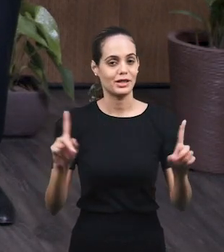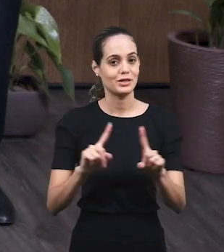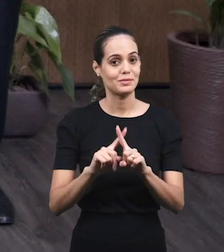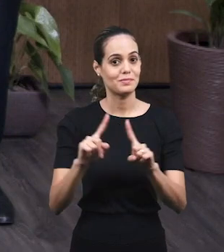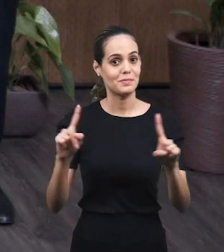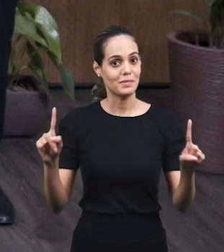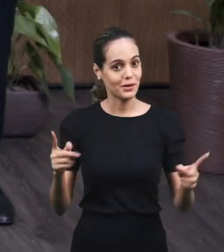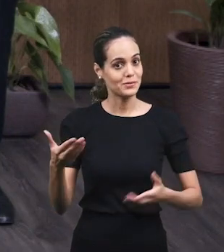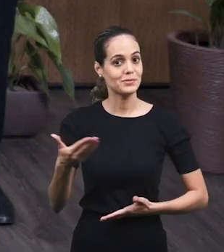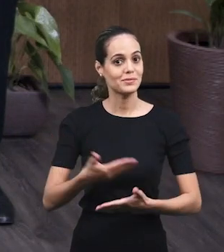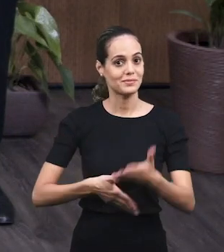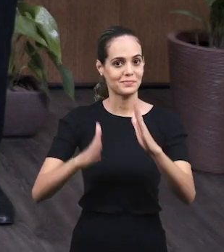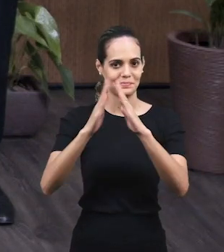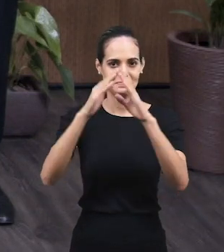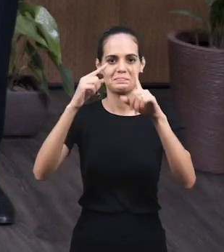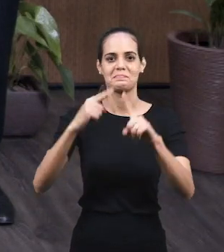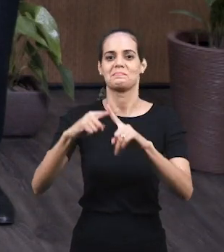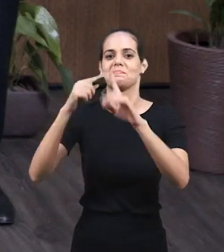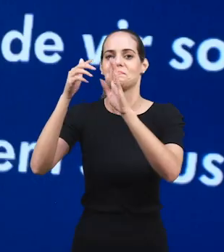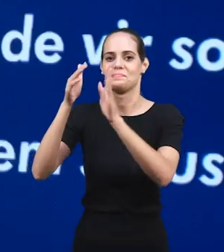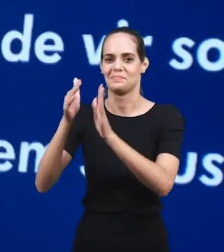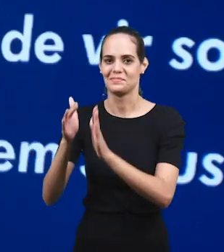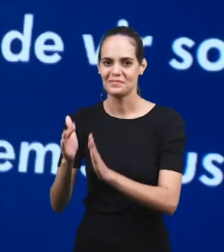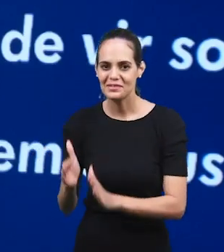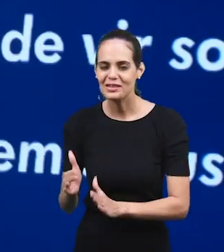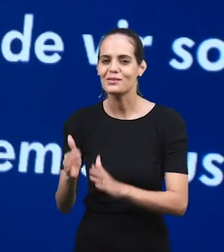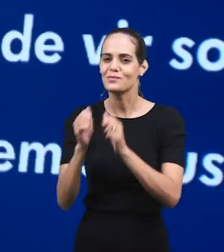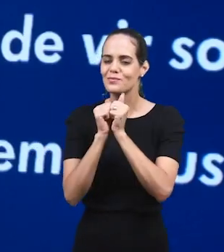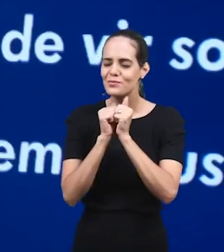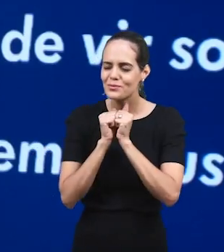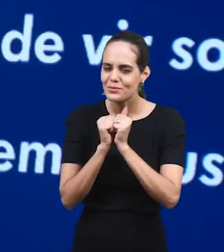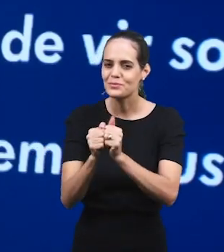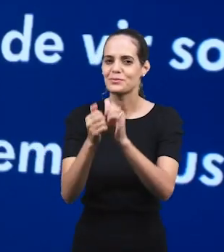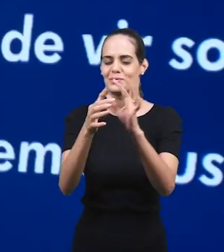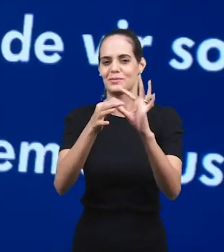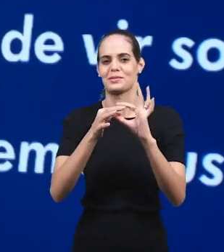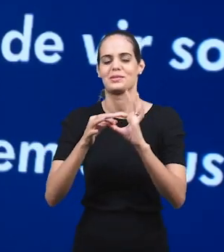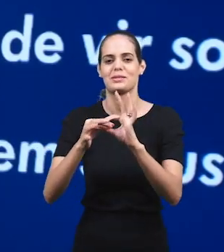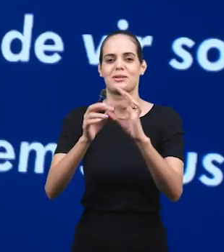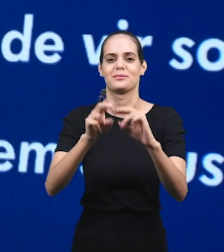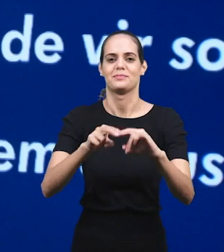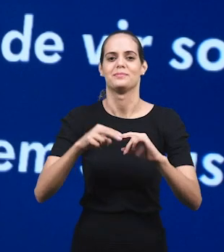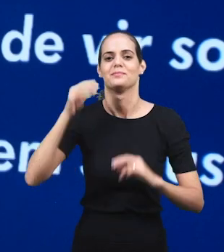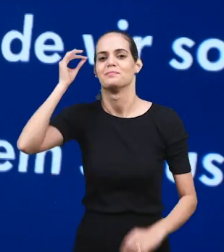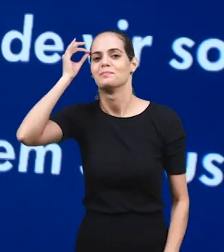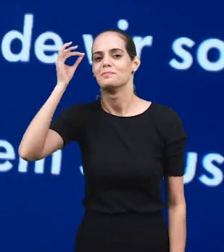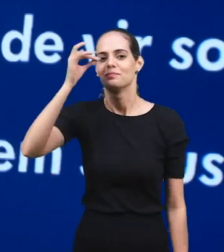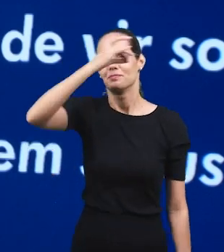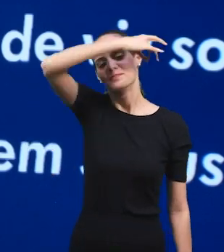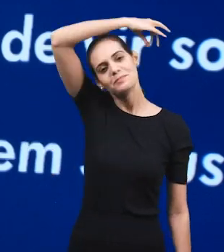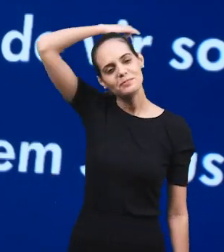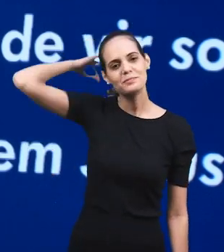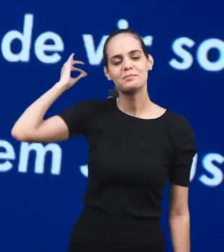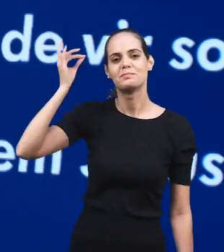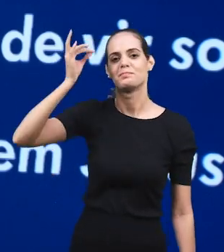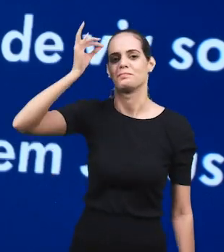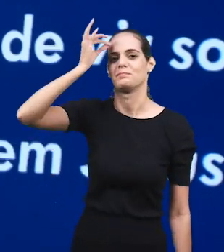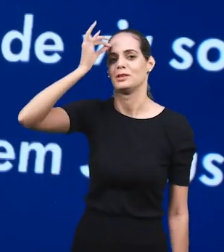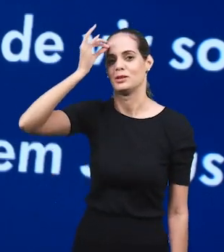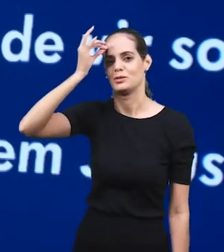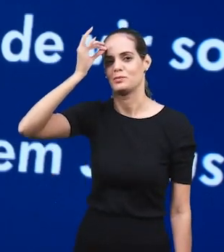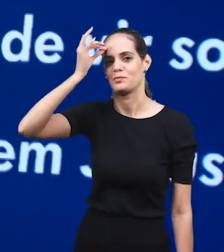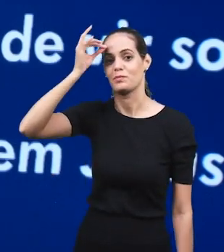éloignées, dans des pays distincts, les membres de l'Église fidèle, ils